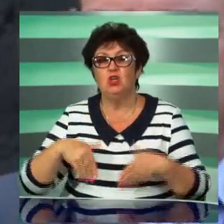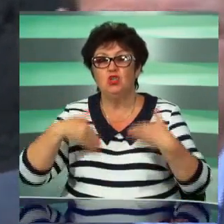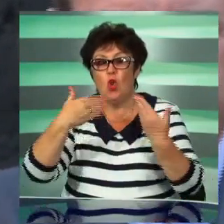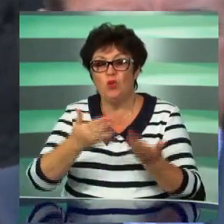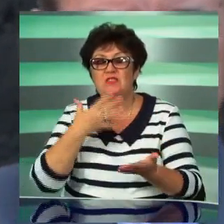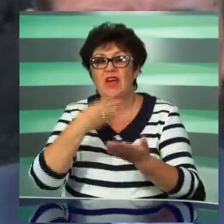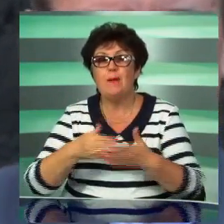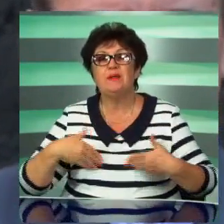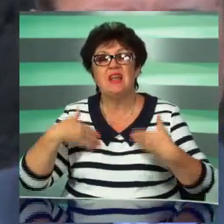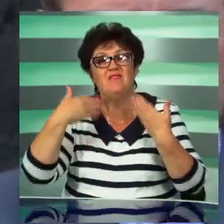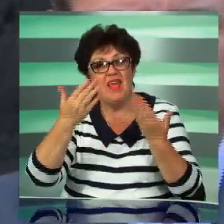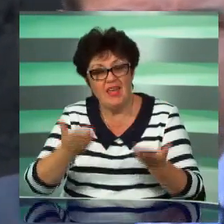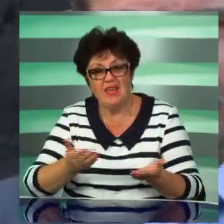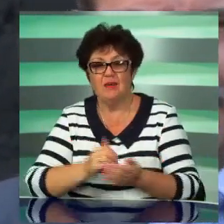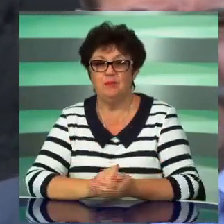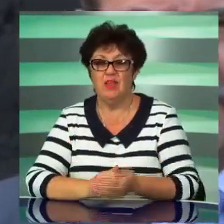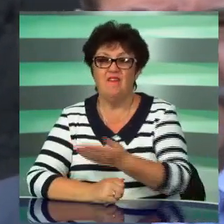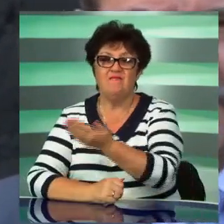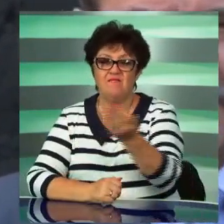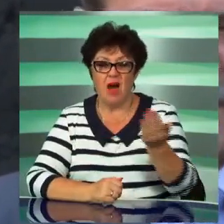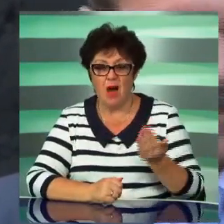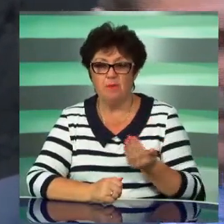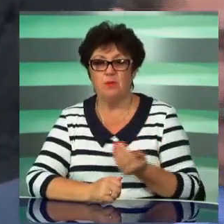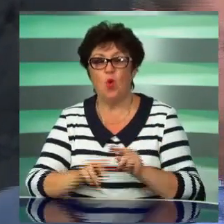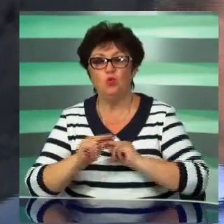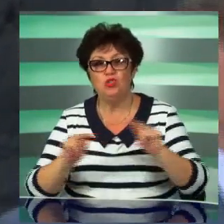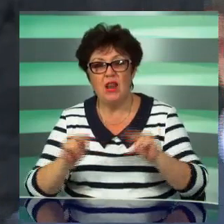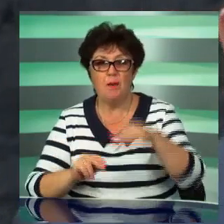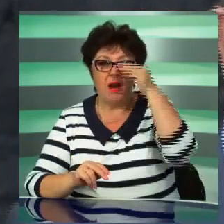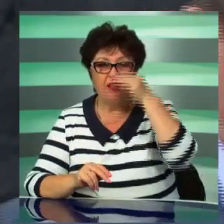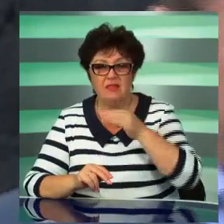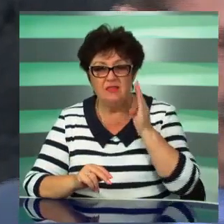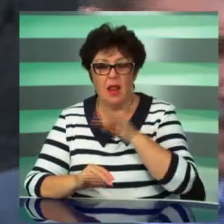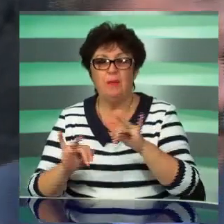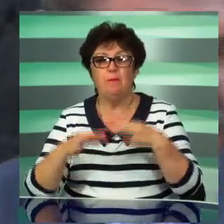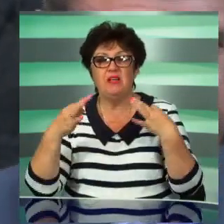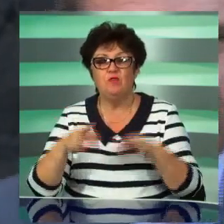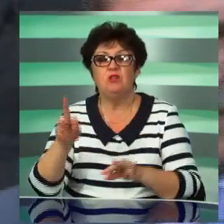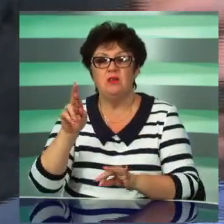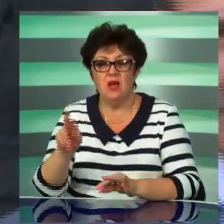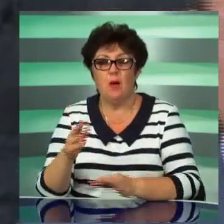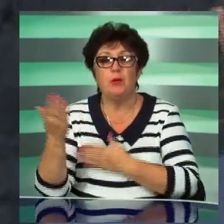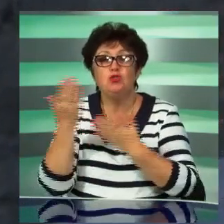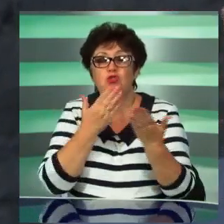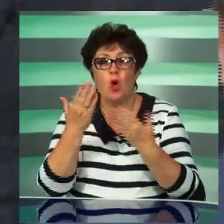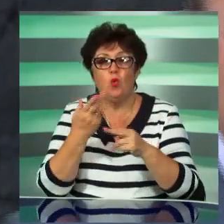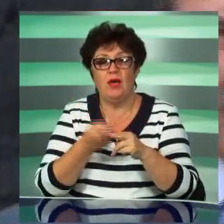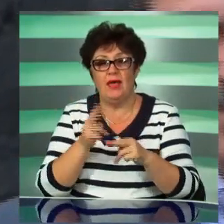свои поздравления вам, учителям, родителям. И позвольте я прочитаю